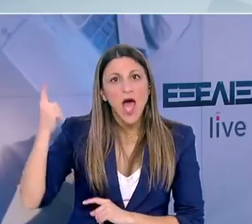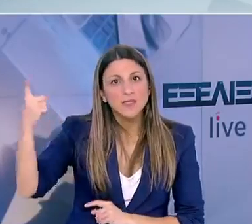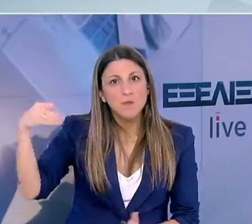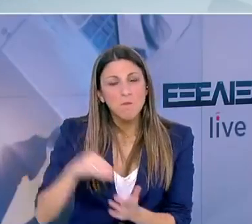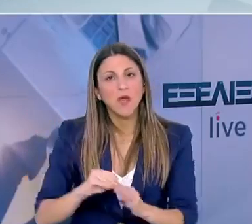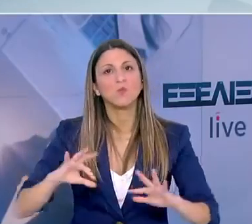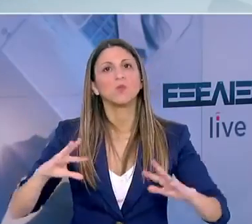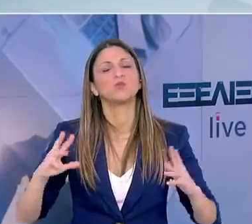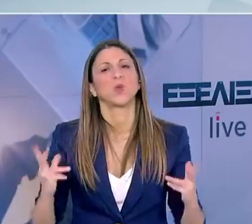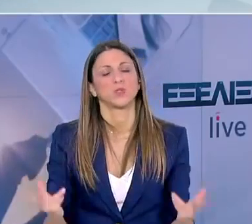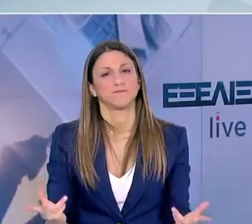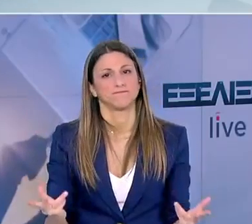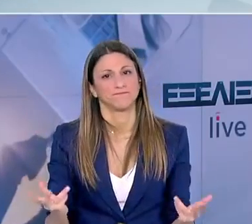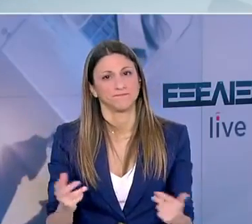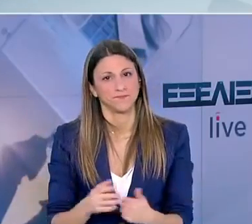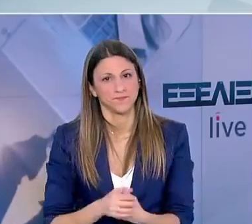πάλι?